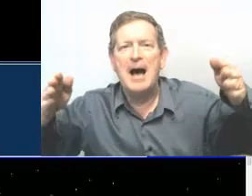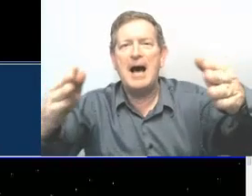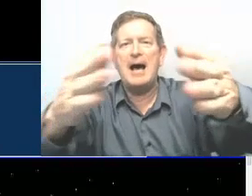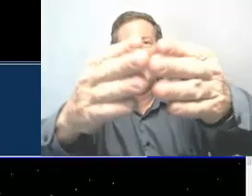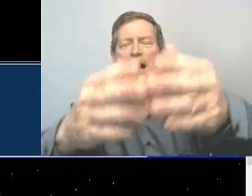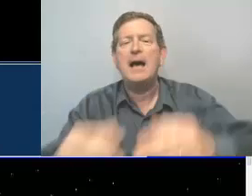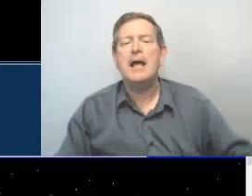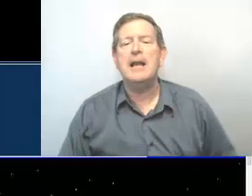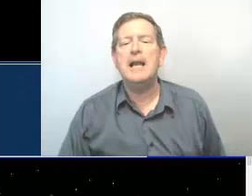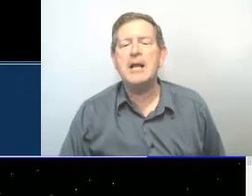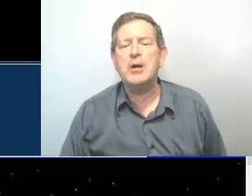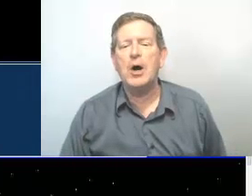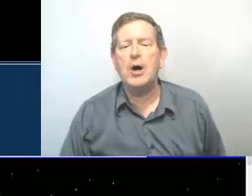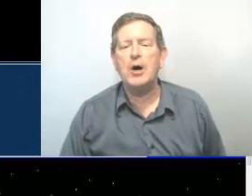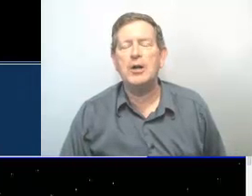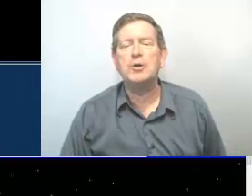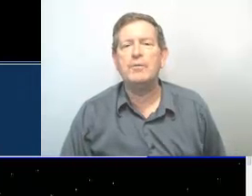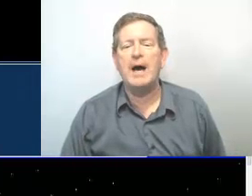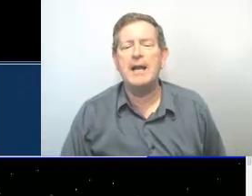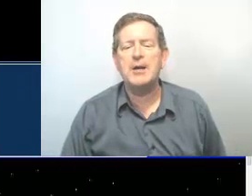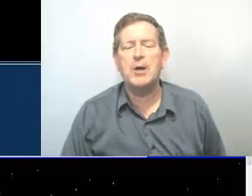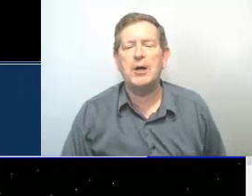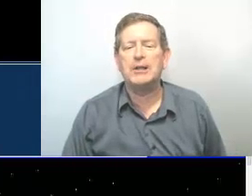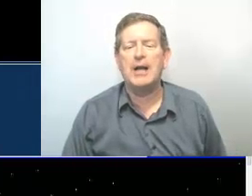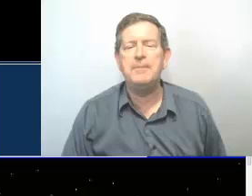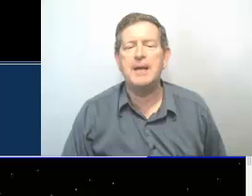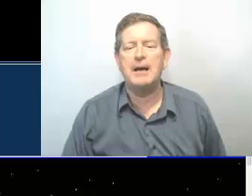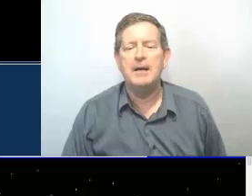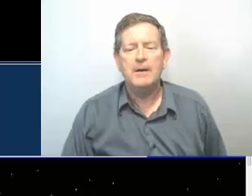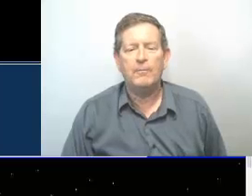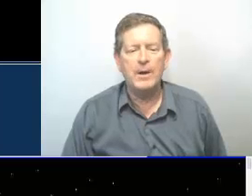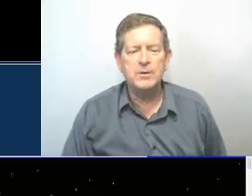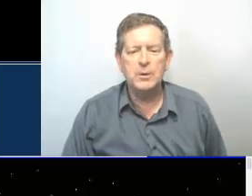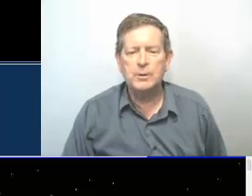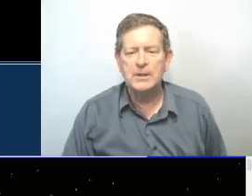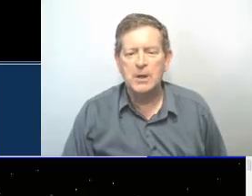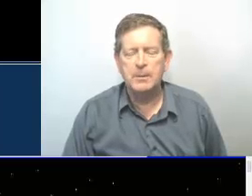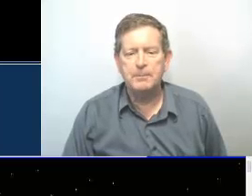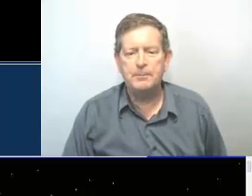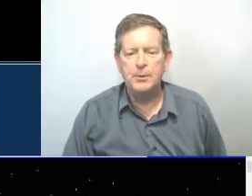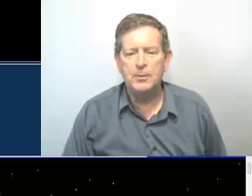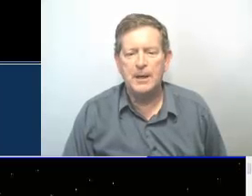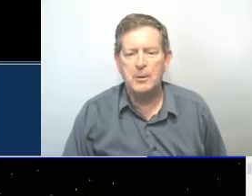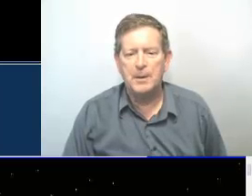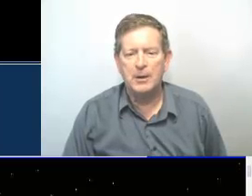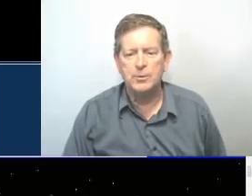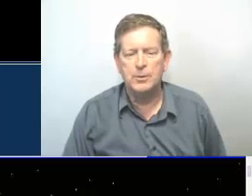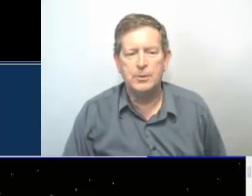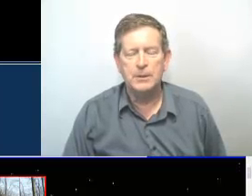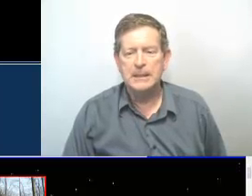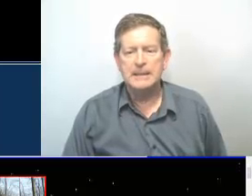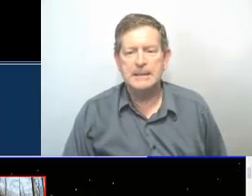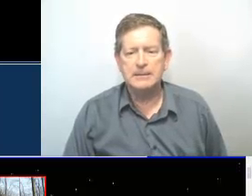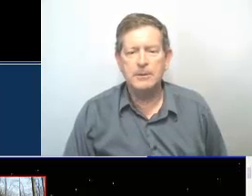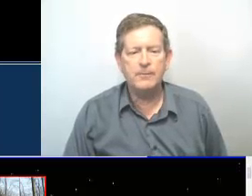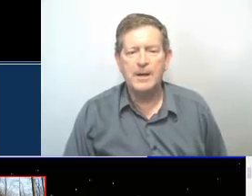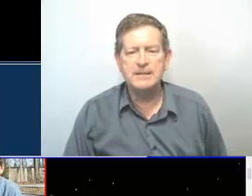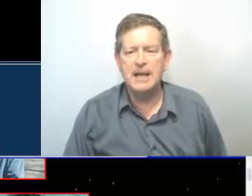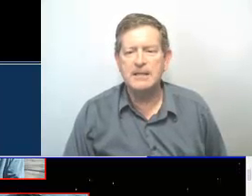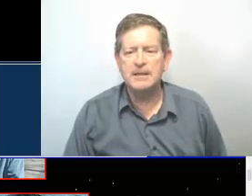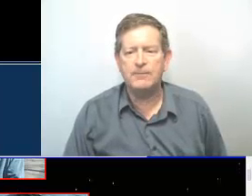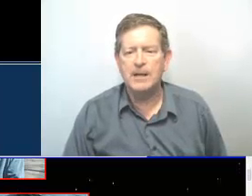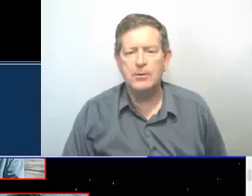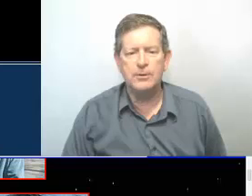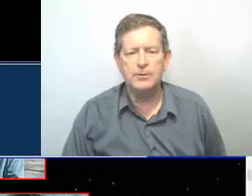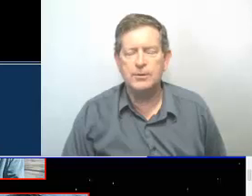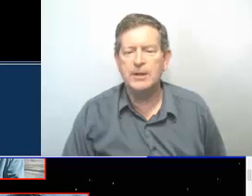vas à l'école. Tu vas à l'école. Très bien. Voyons un autre exemple un peu plus loin en parlant de une